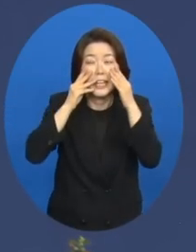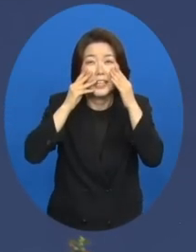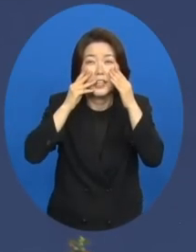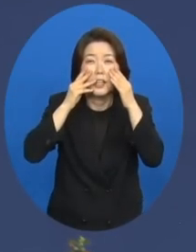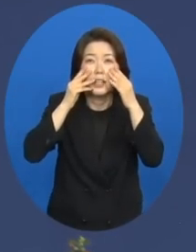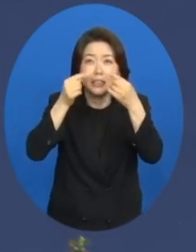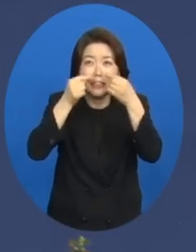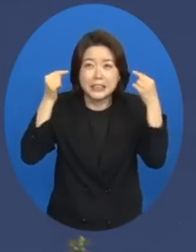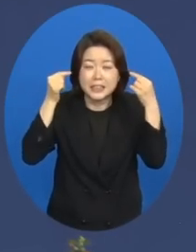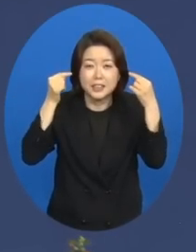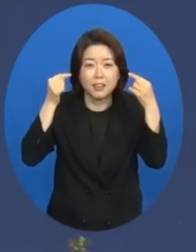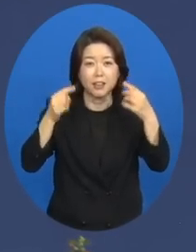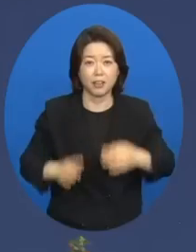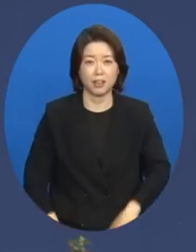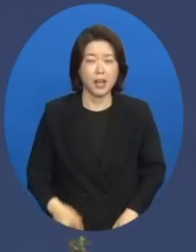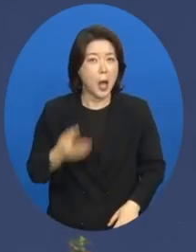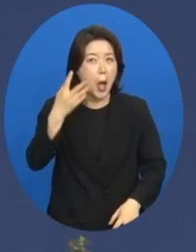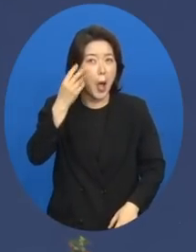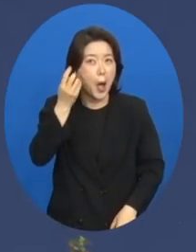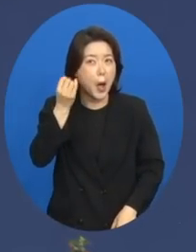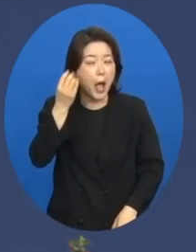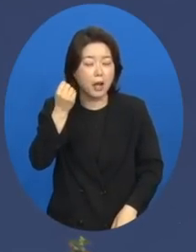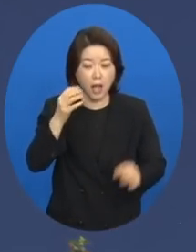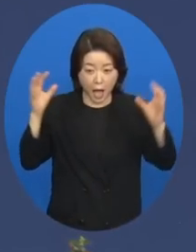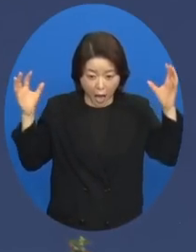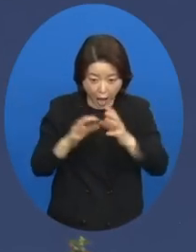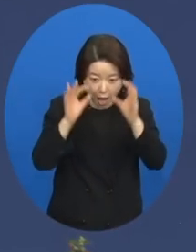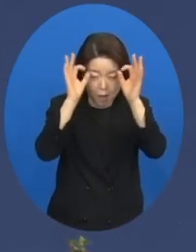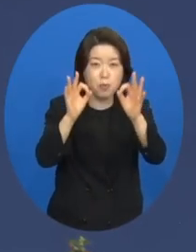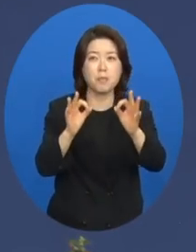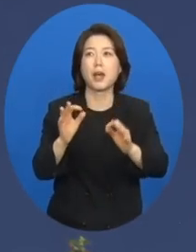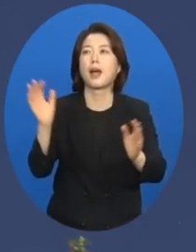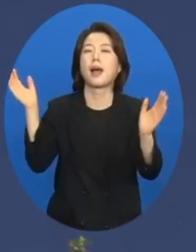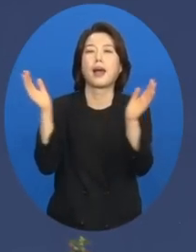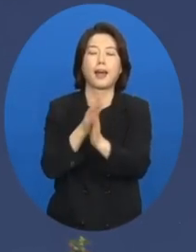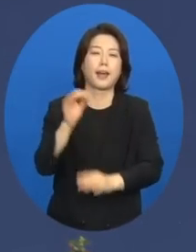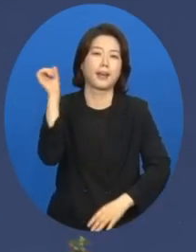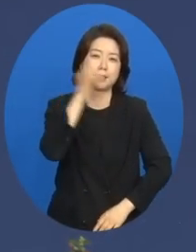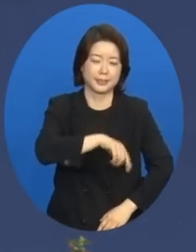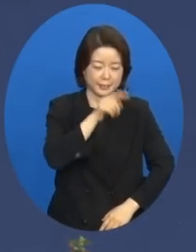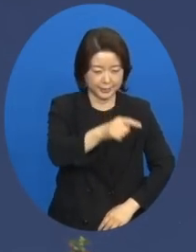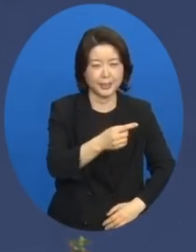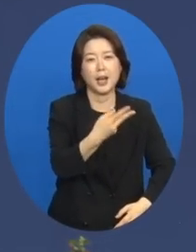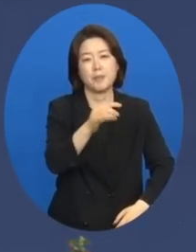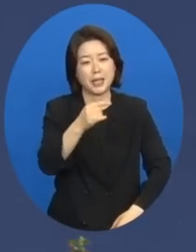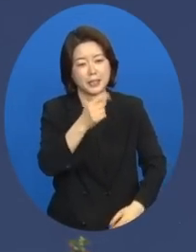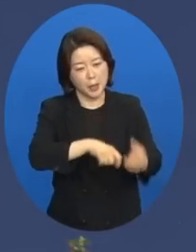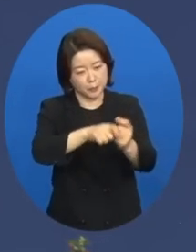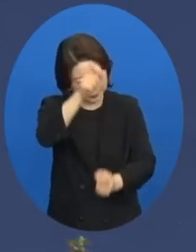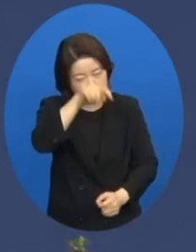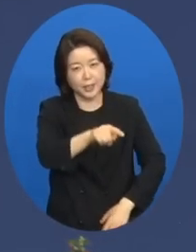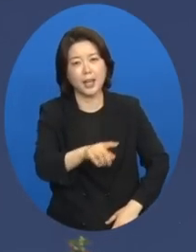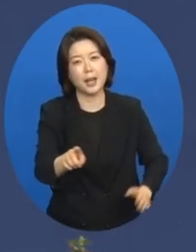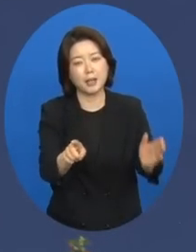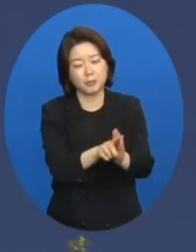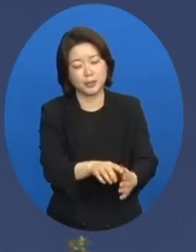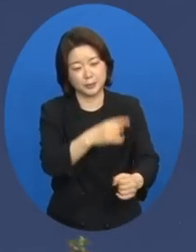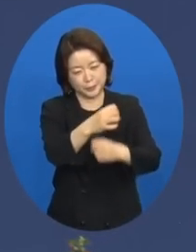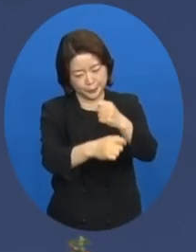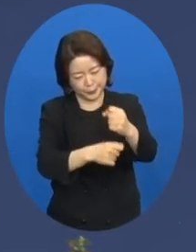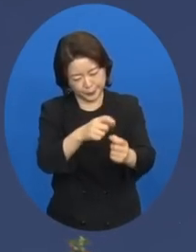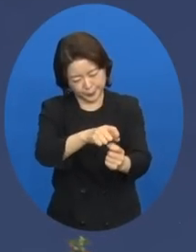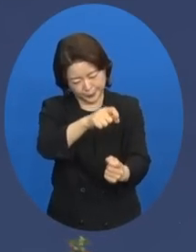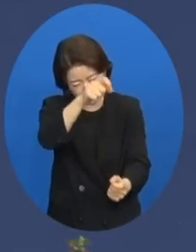깊이. 그 다음에 개수 이걸 종합해보면 아 몇 대째 모태신앙 집안에 몇 년 묵은 30년